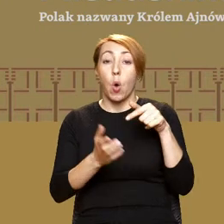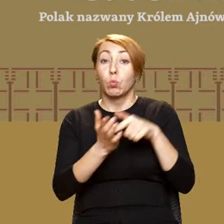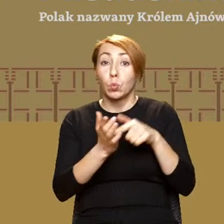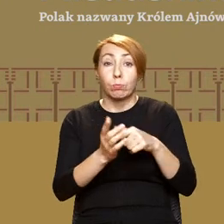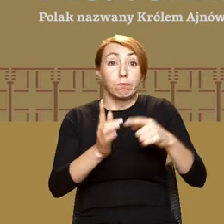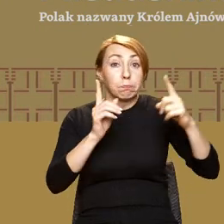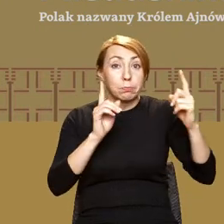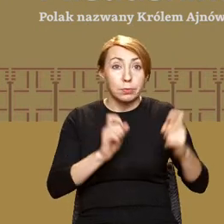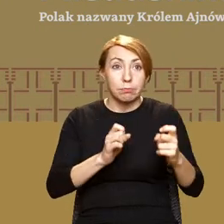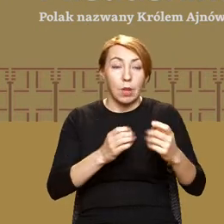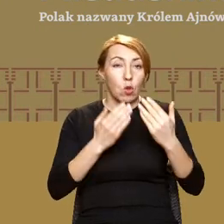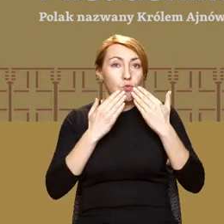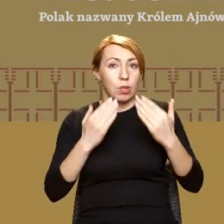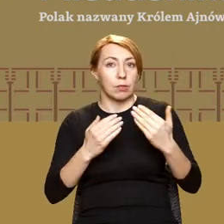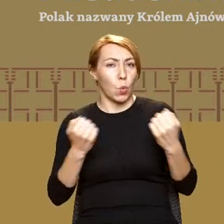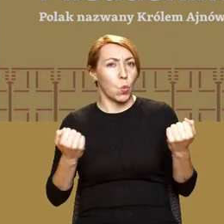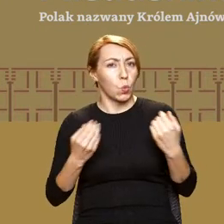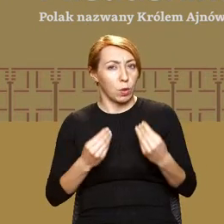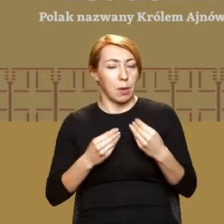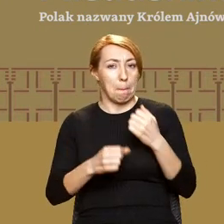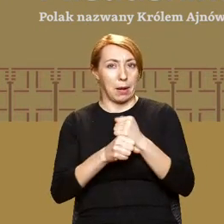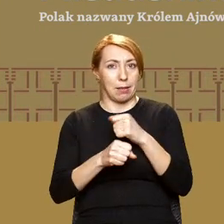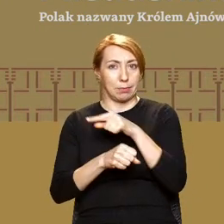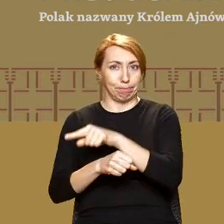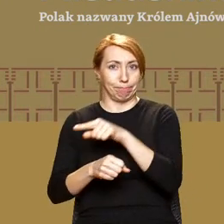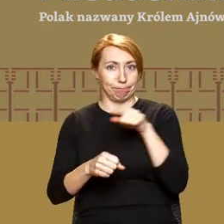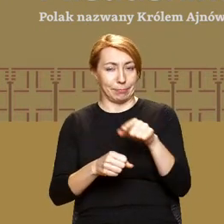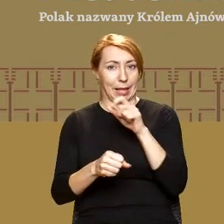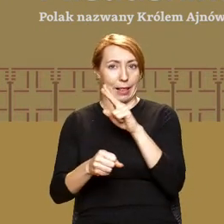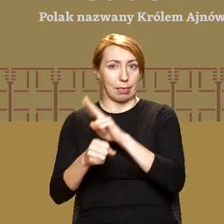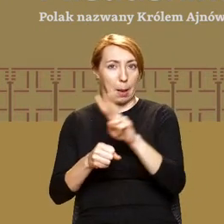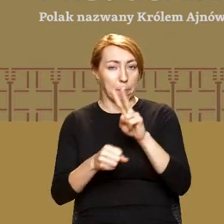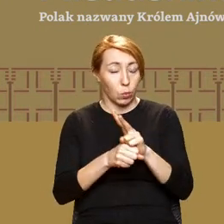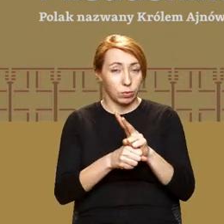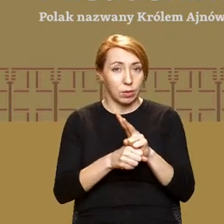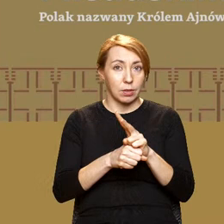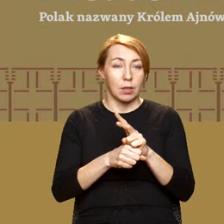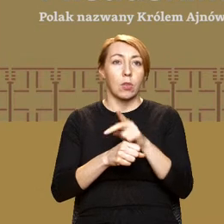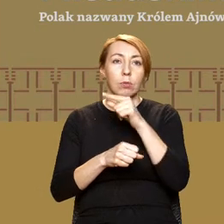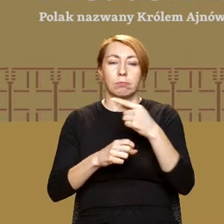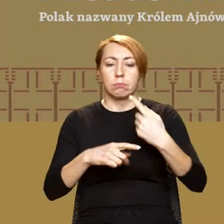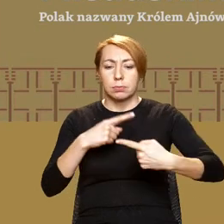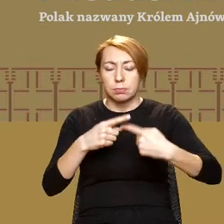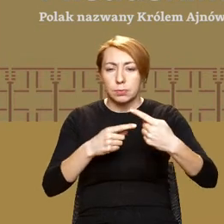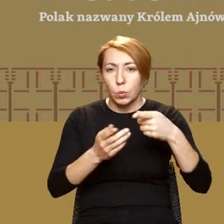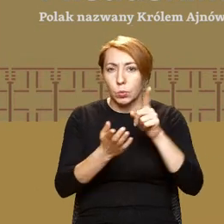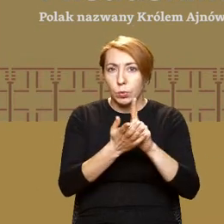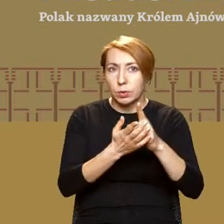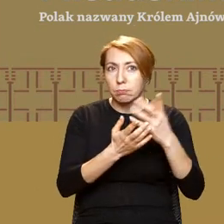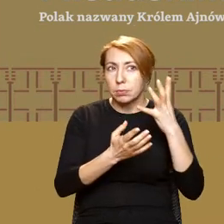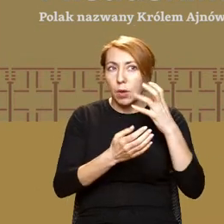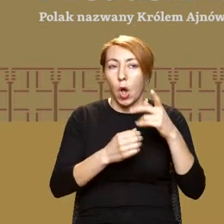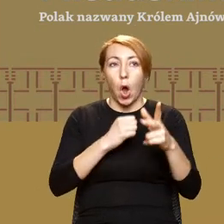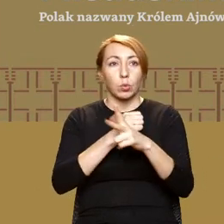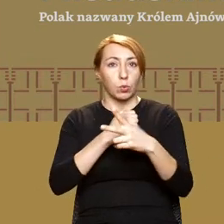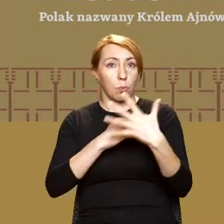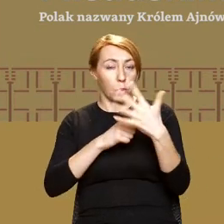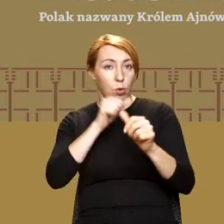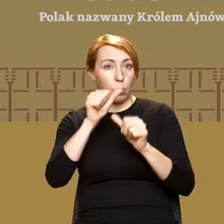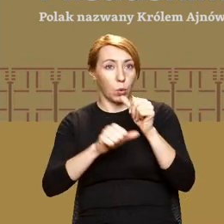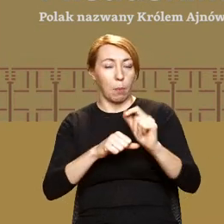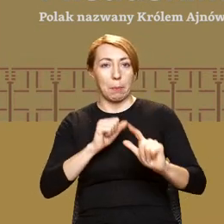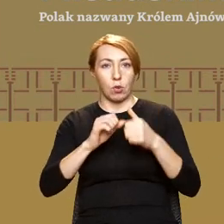dzięki wielkiej pracy, współpracy z Japończykami, odtwarza się to i w 85 roku pierwsza konferencja